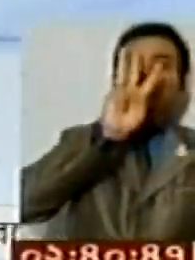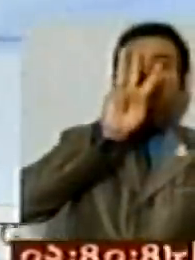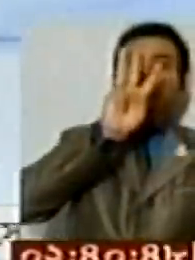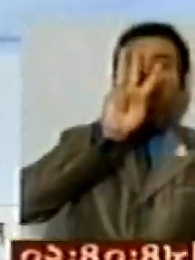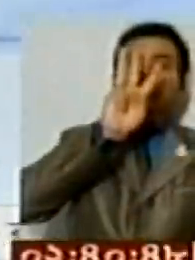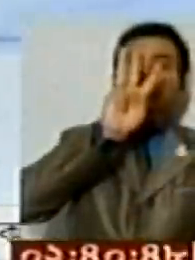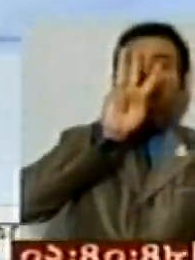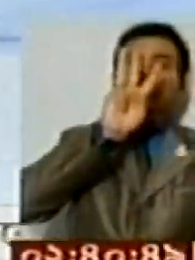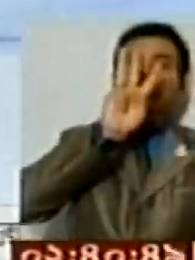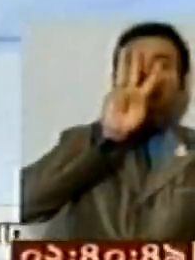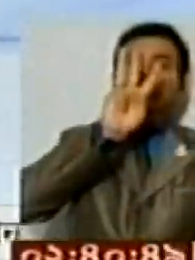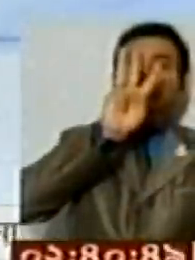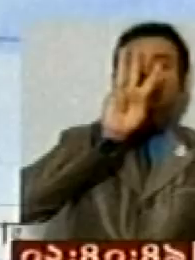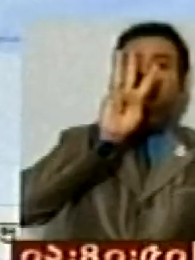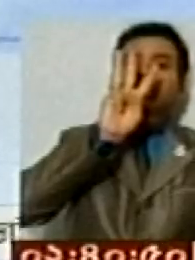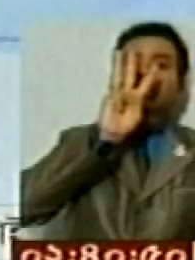677,711 জনকে।